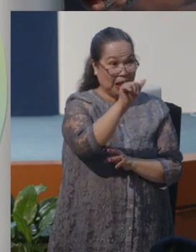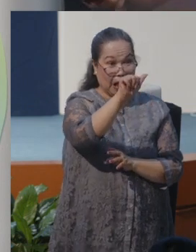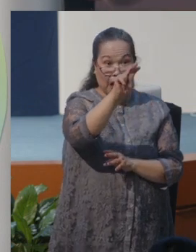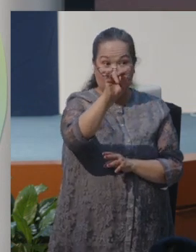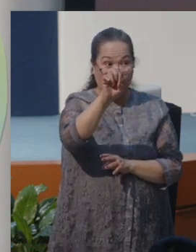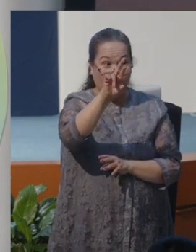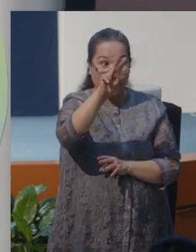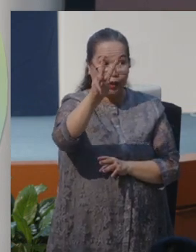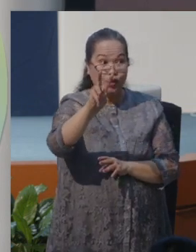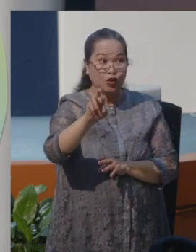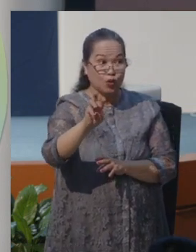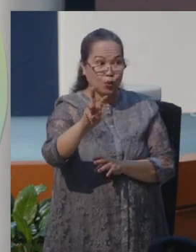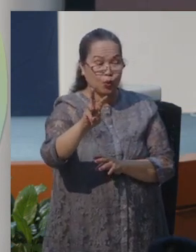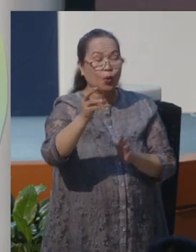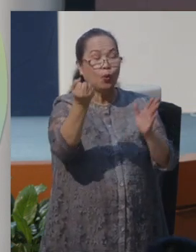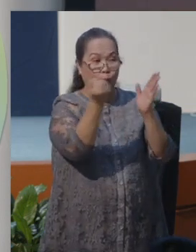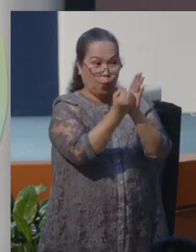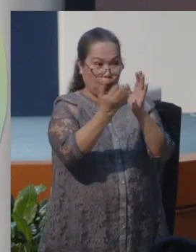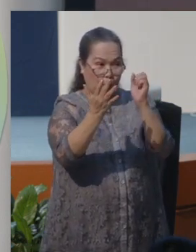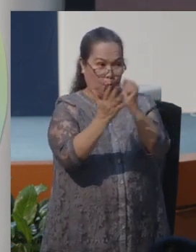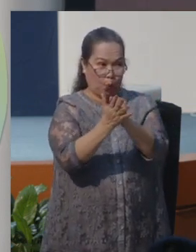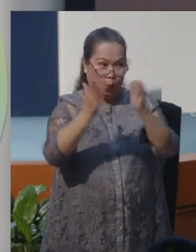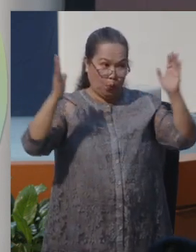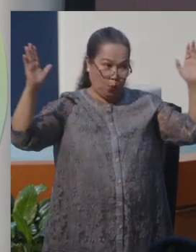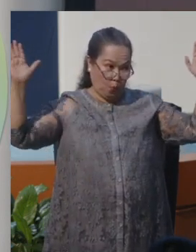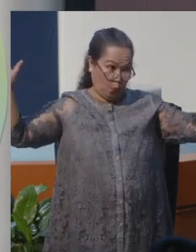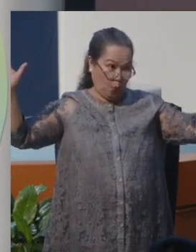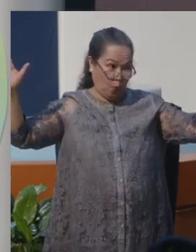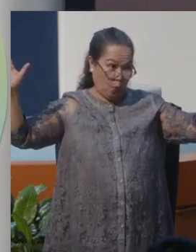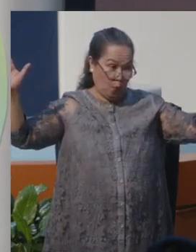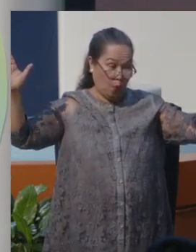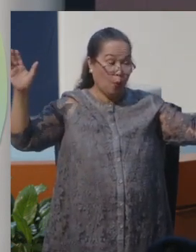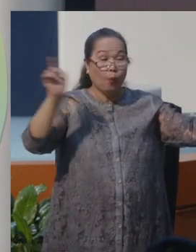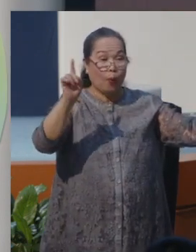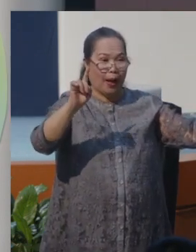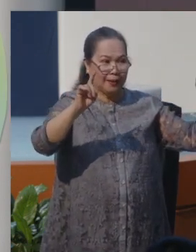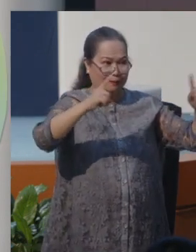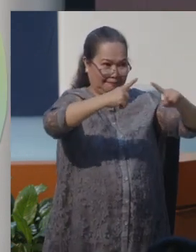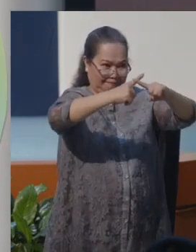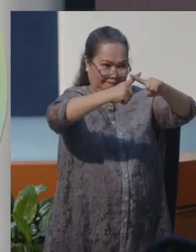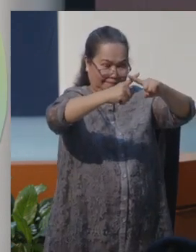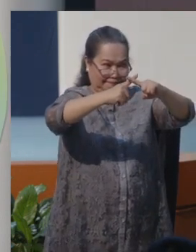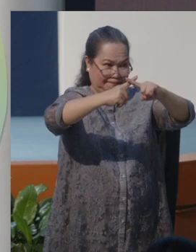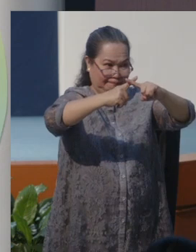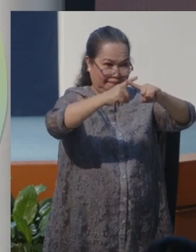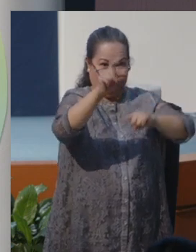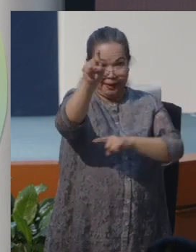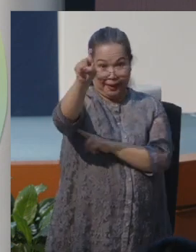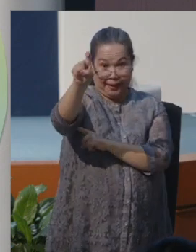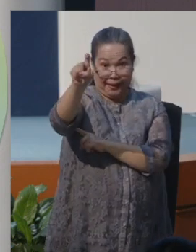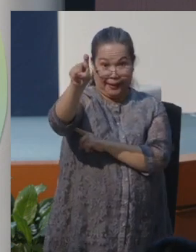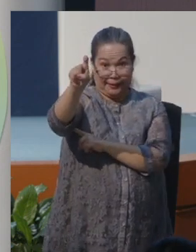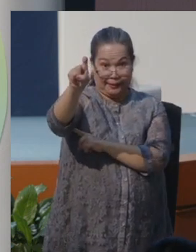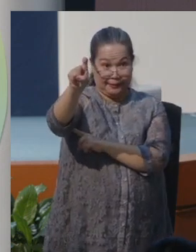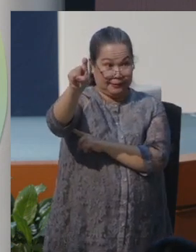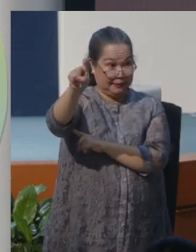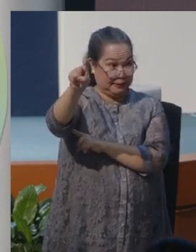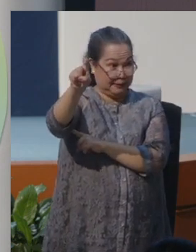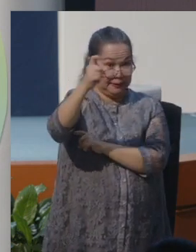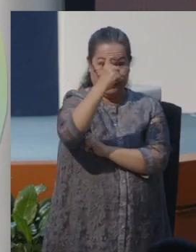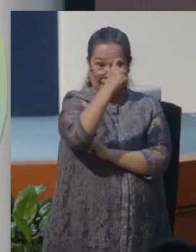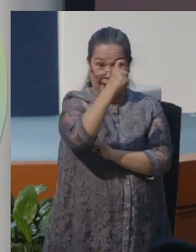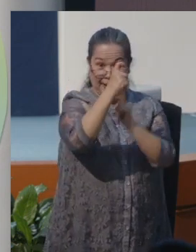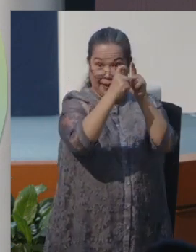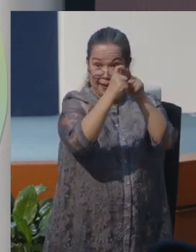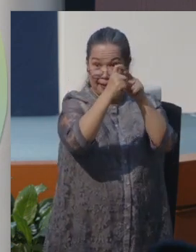siya ay pinako sa isang krus na letter X. Kaya ang tawag sa isang cross na X ay St. Andrew's